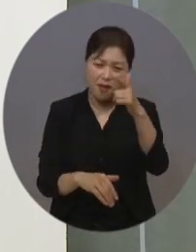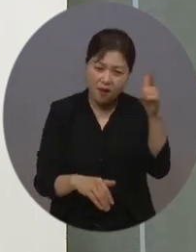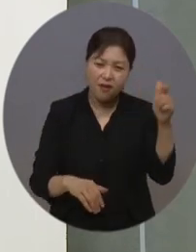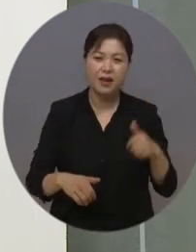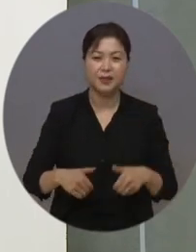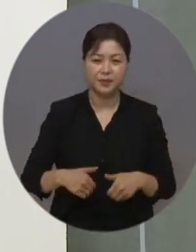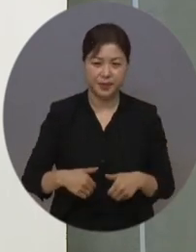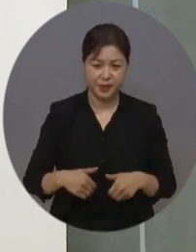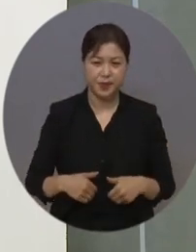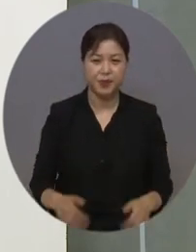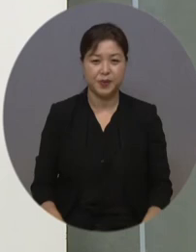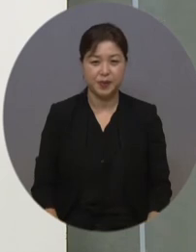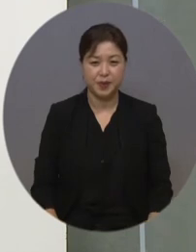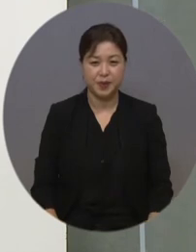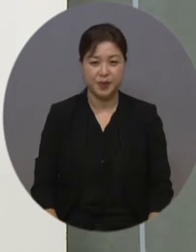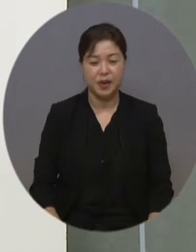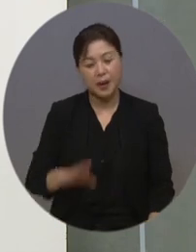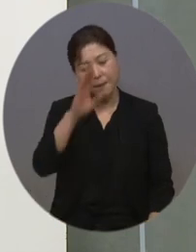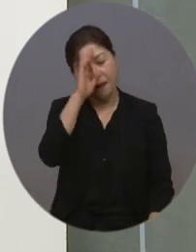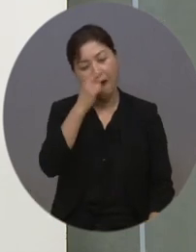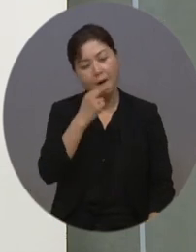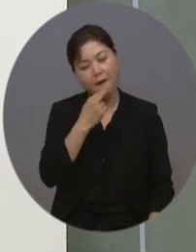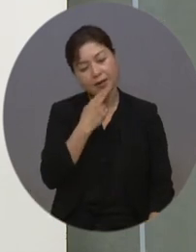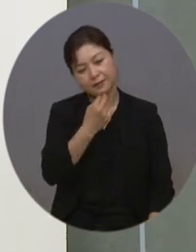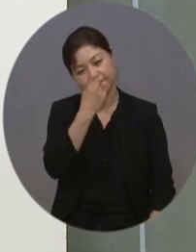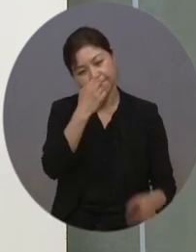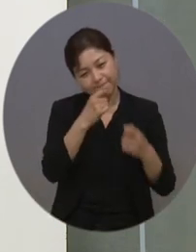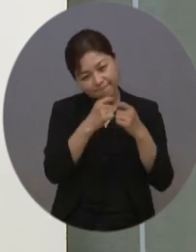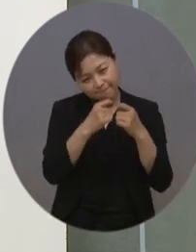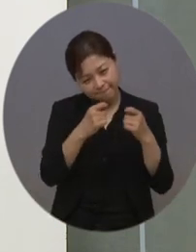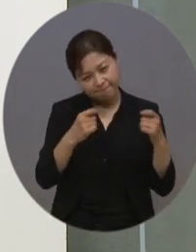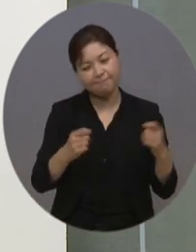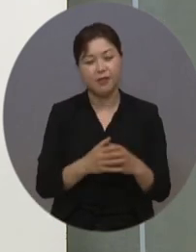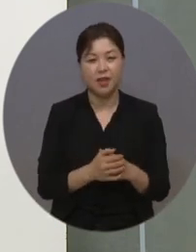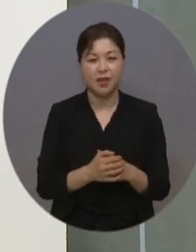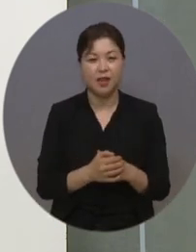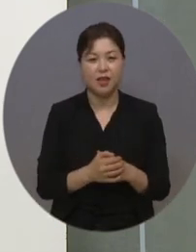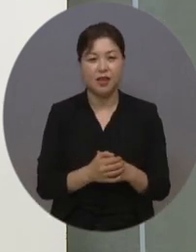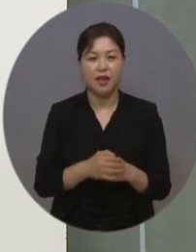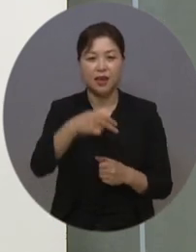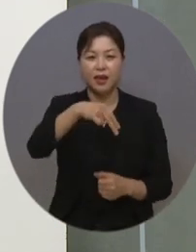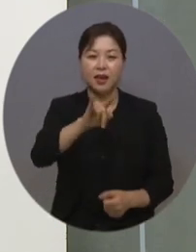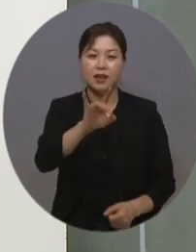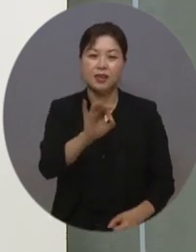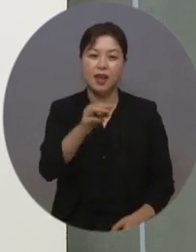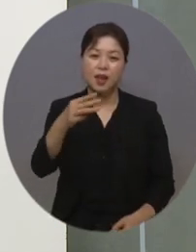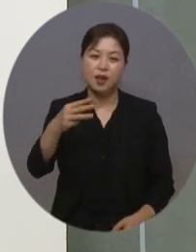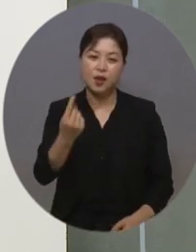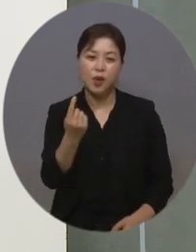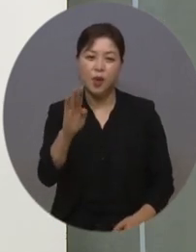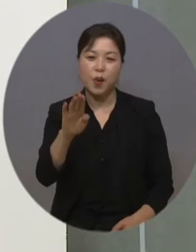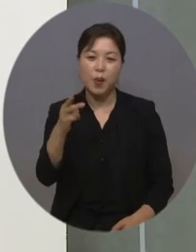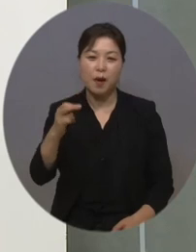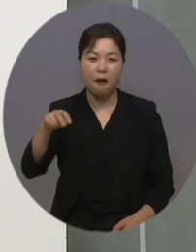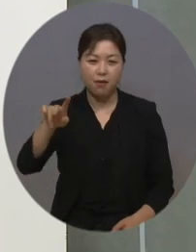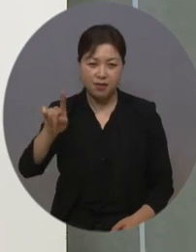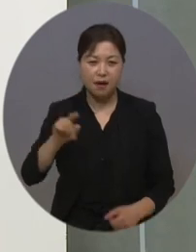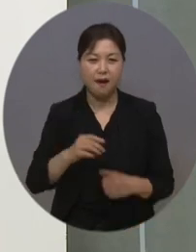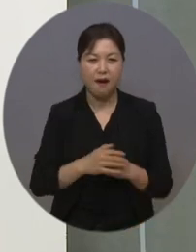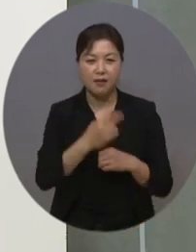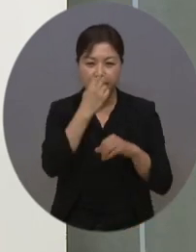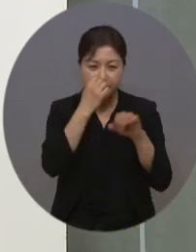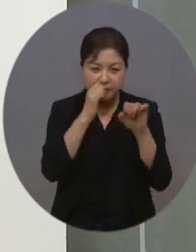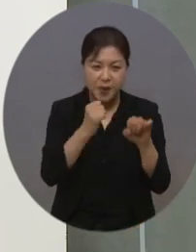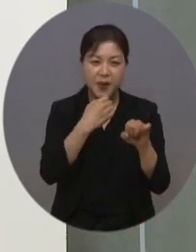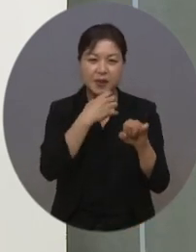필요합니다만은 무병장수 또는 생로병사 이런 용어를 많이 우리가 쓰면서